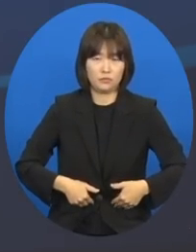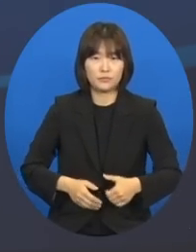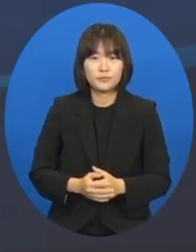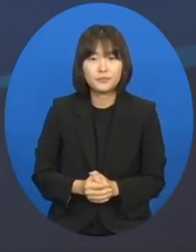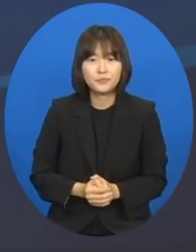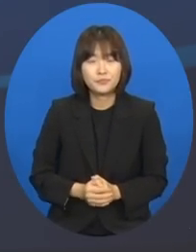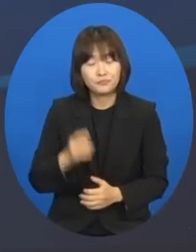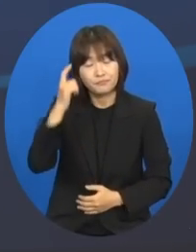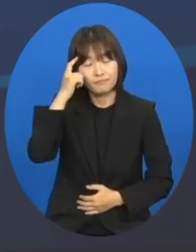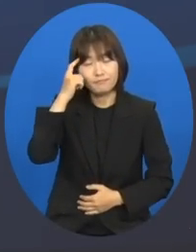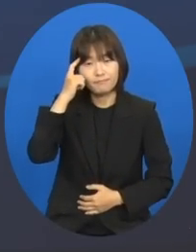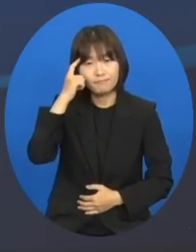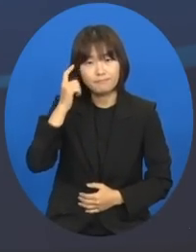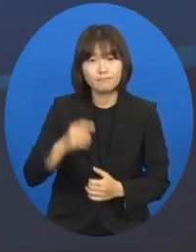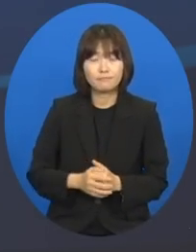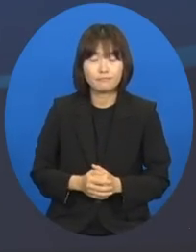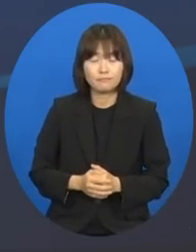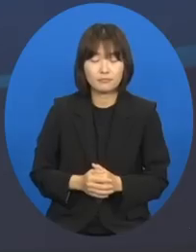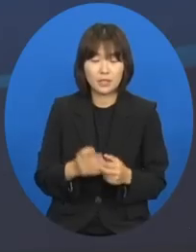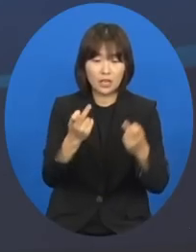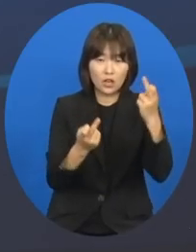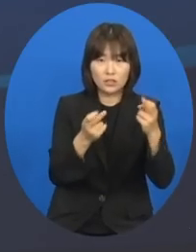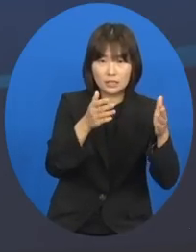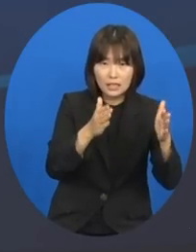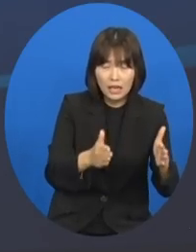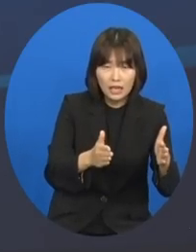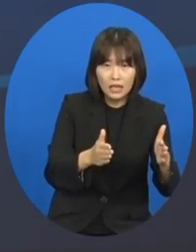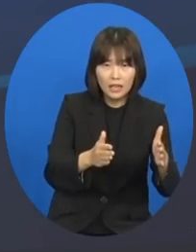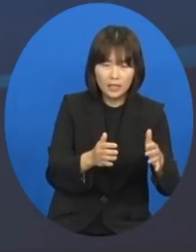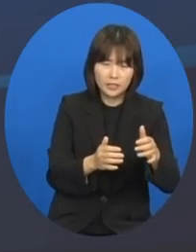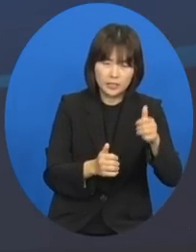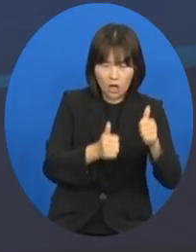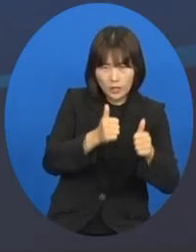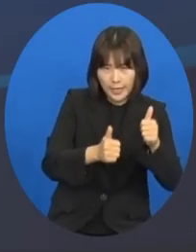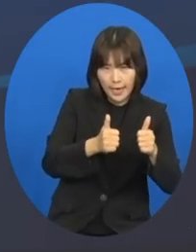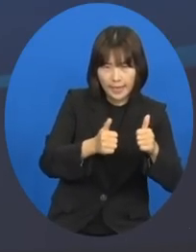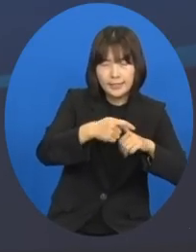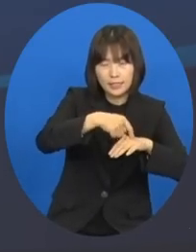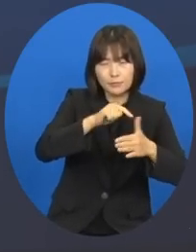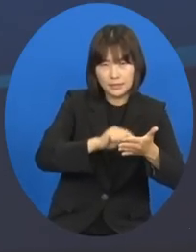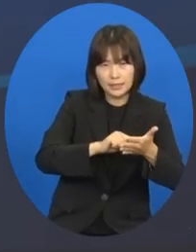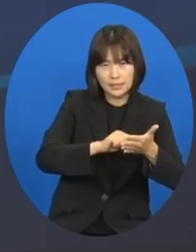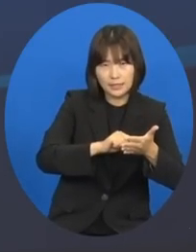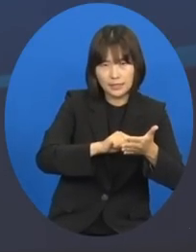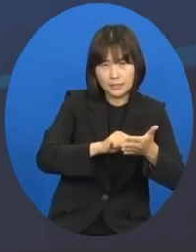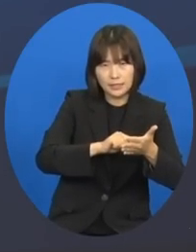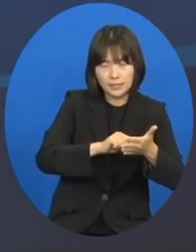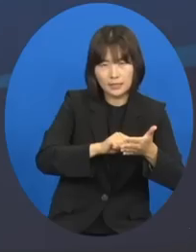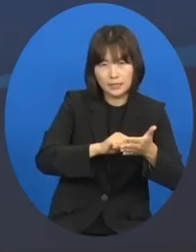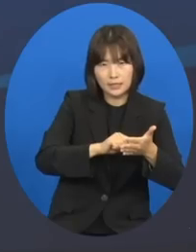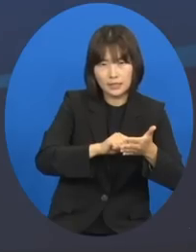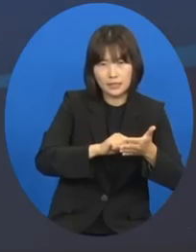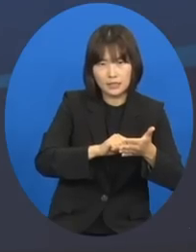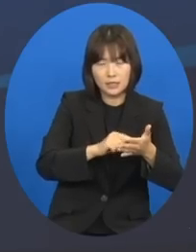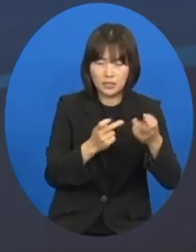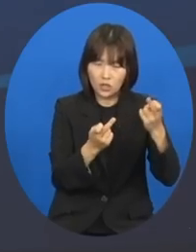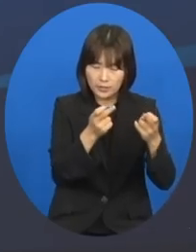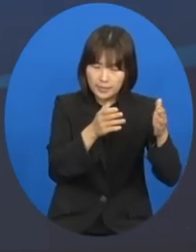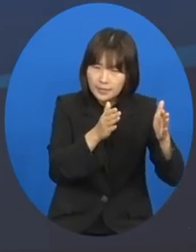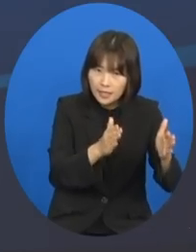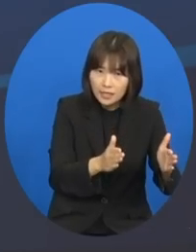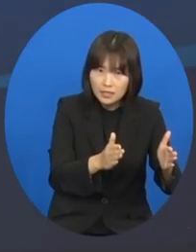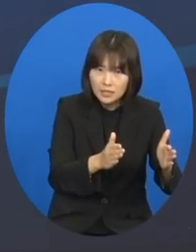저는 이것을 형제간의 경쟁심리 영어로는 siblings livery라고 합니다 형제간에는